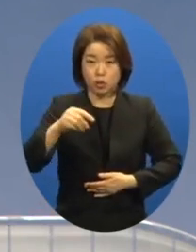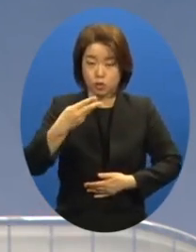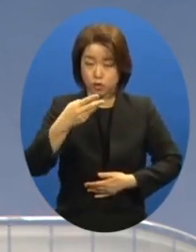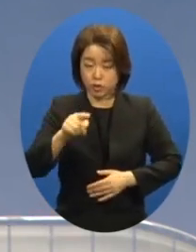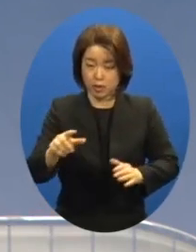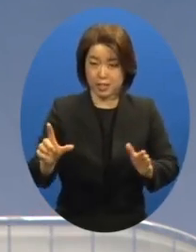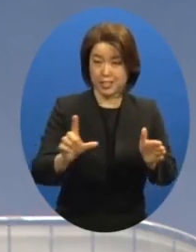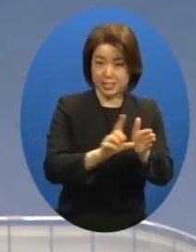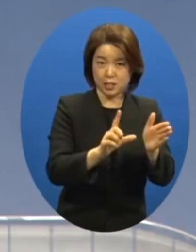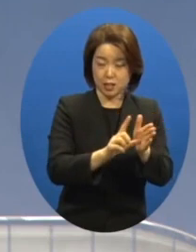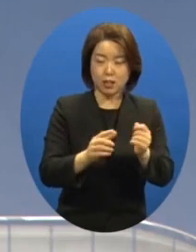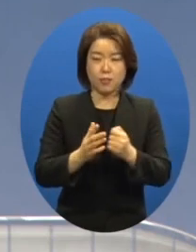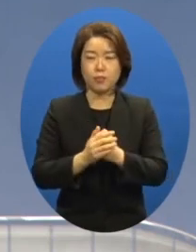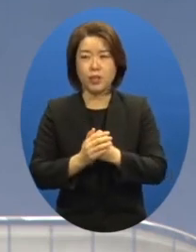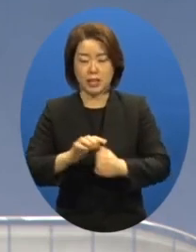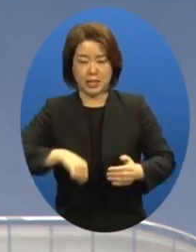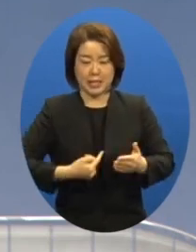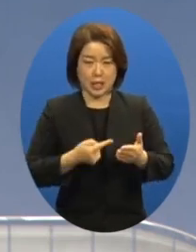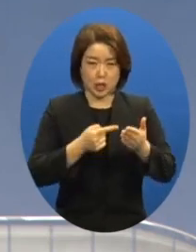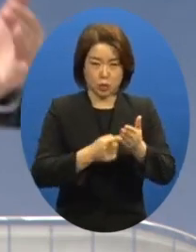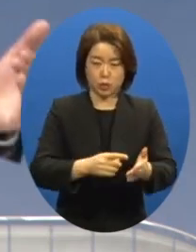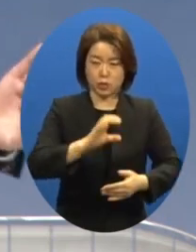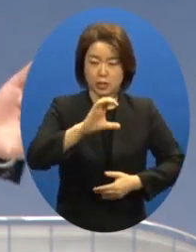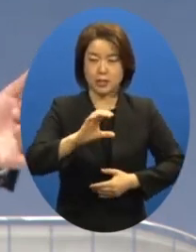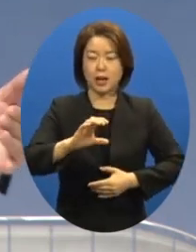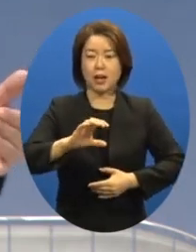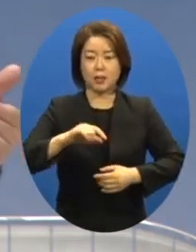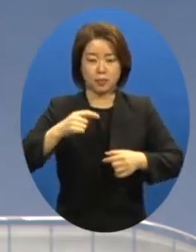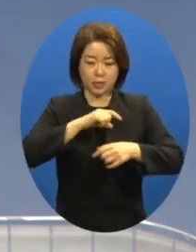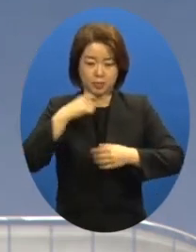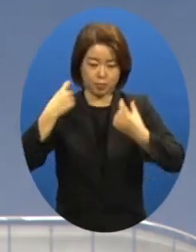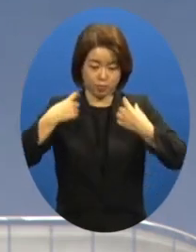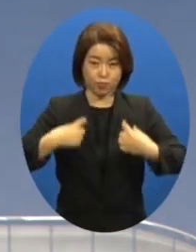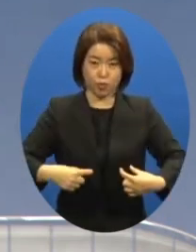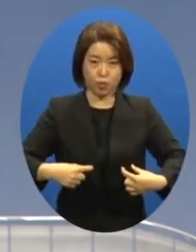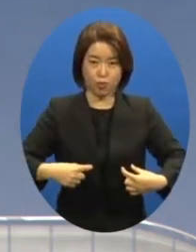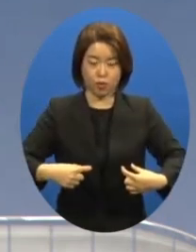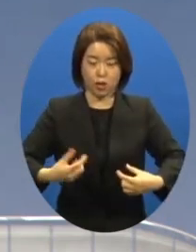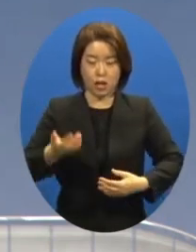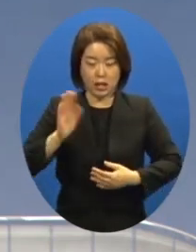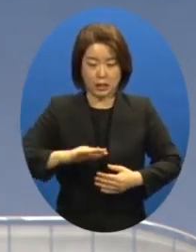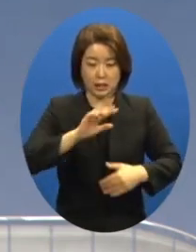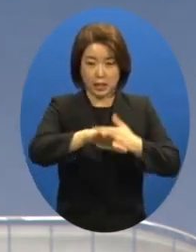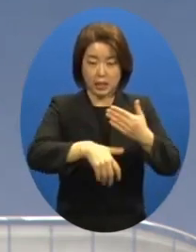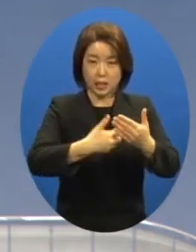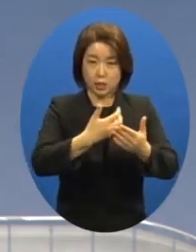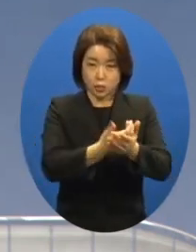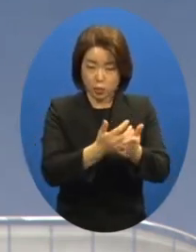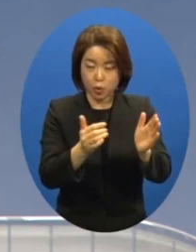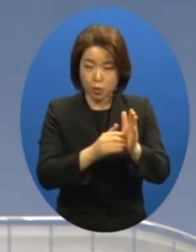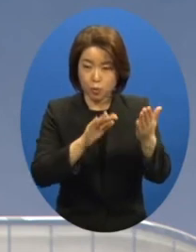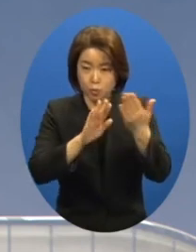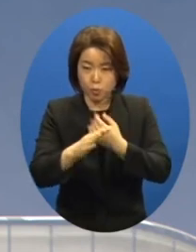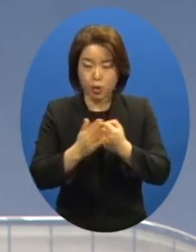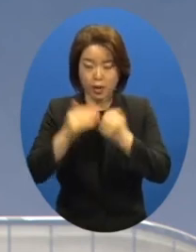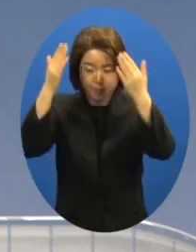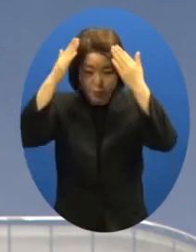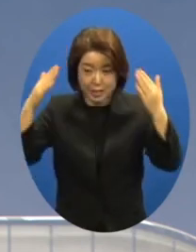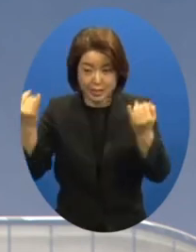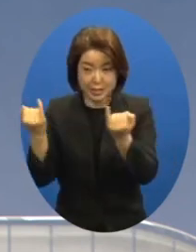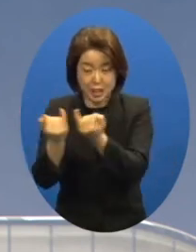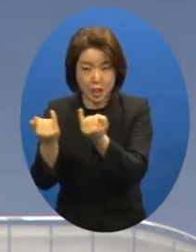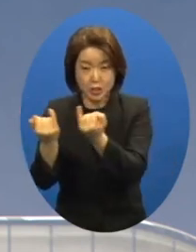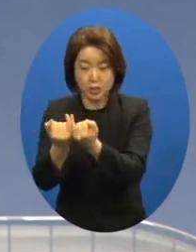사제 이였습니다 근데 그거 종교 계획을 하고 난 다음에 수녀 의 어떤 카타리나 폰 보라 와 결혼을